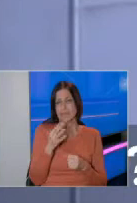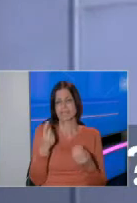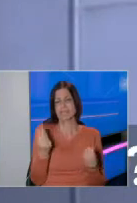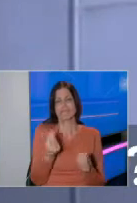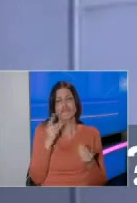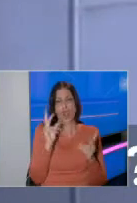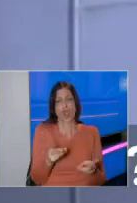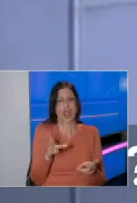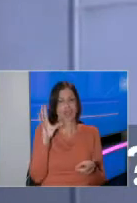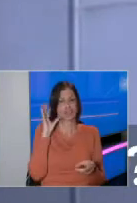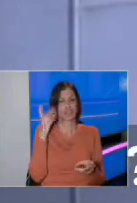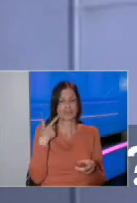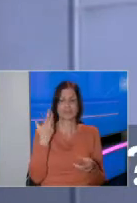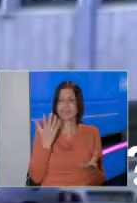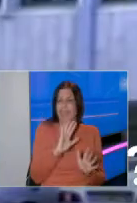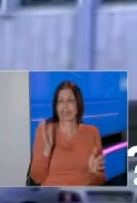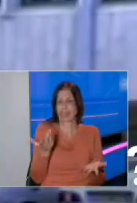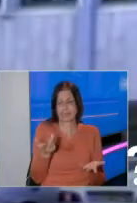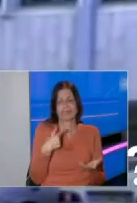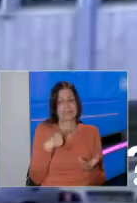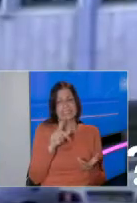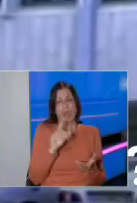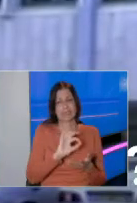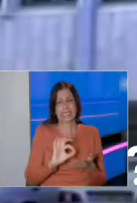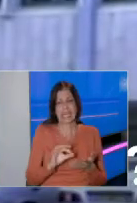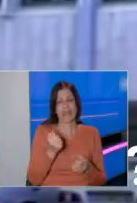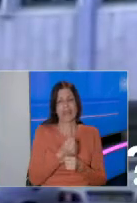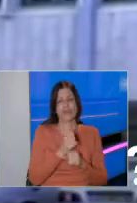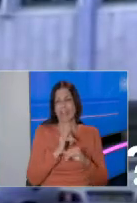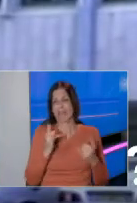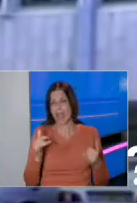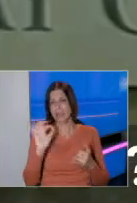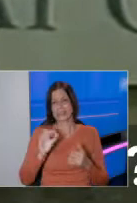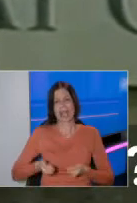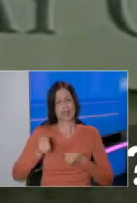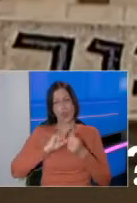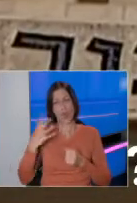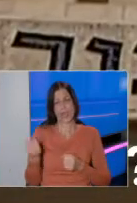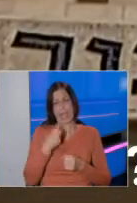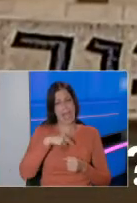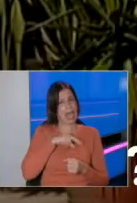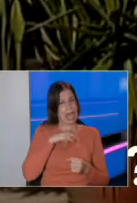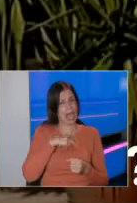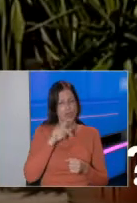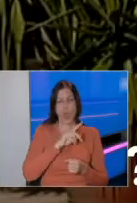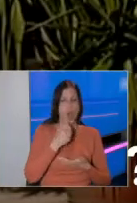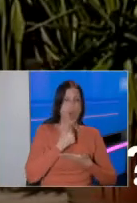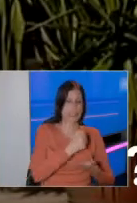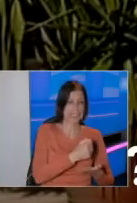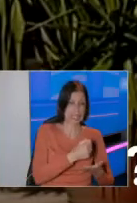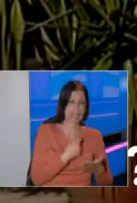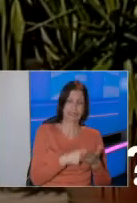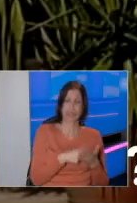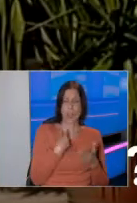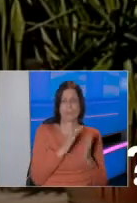שיוכל להקשיב, כי הם נופלים קצת בין הכיסאות. זה לא משרד העבודה והרווחה, משרד החינוך לא לוקח אחריות, זה לא אוצר, כי אנחנו לא